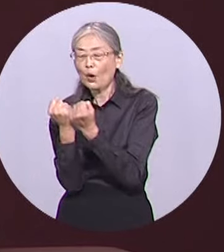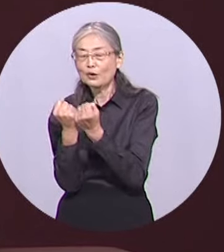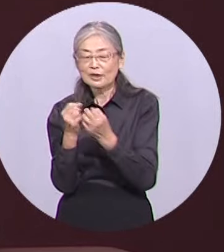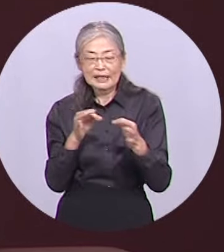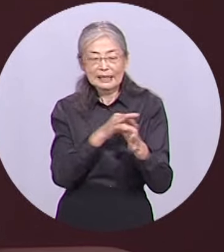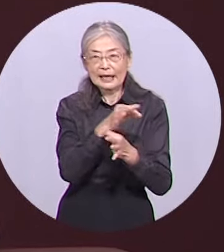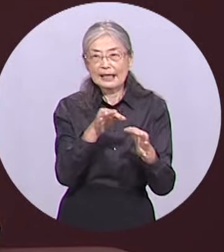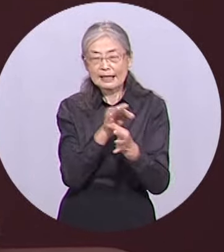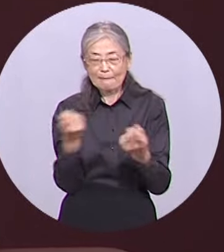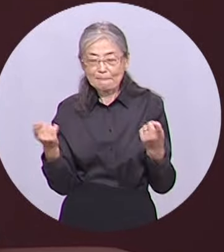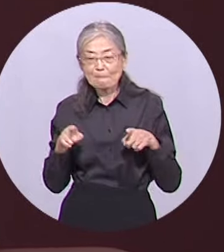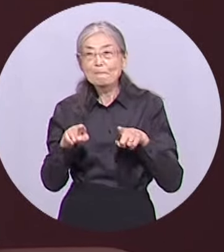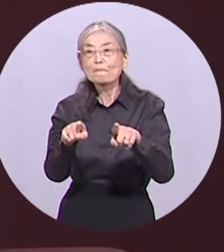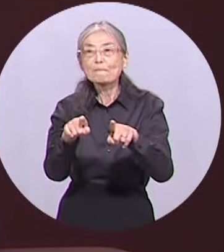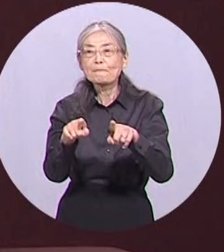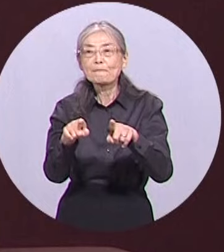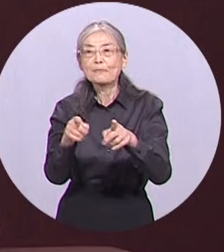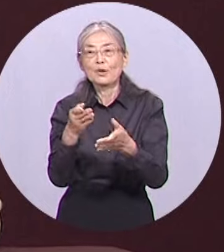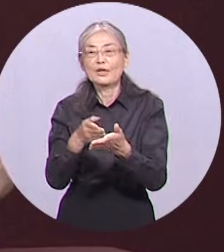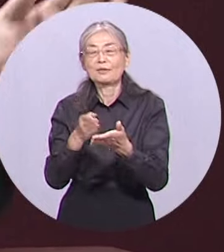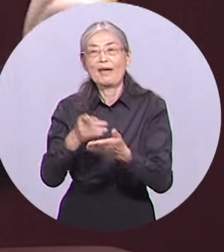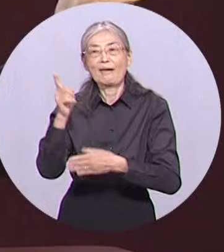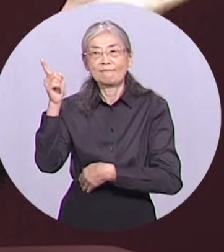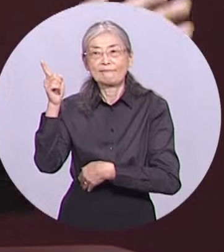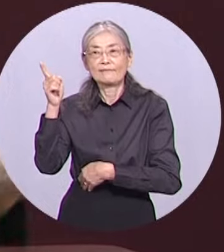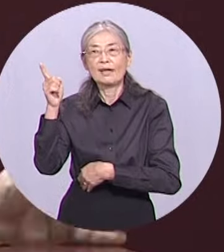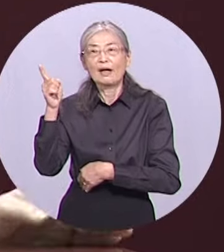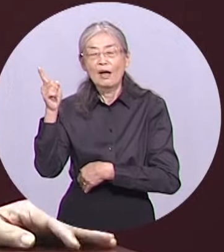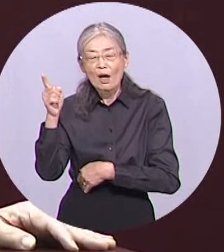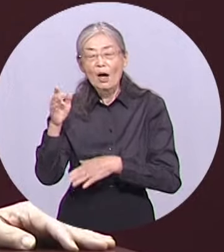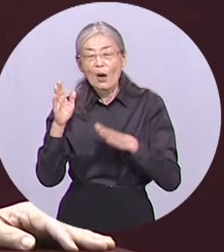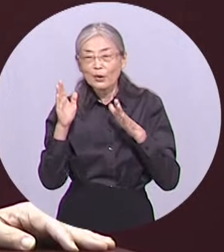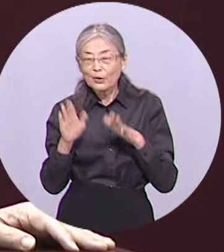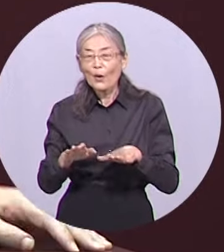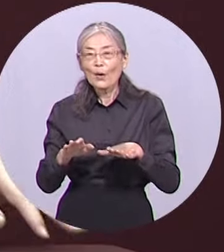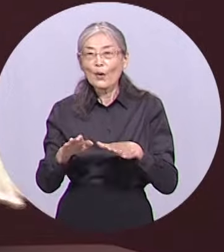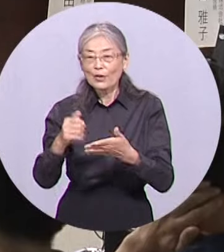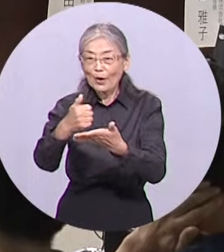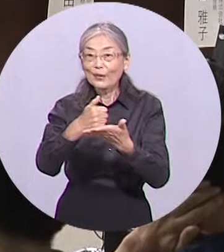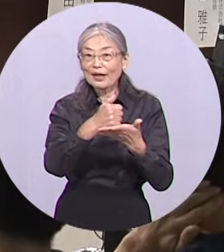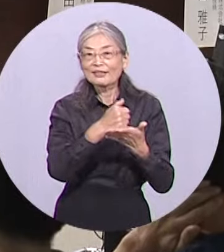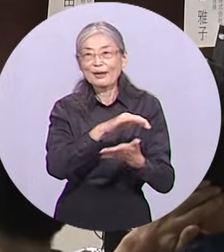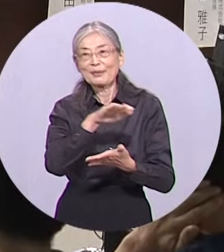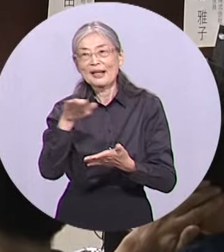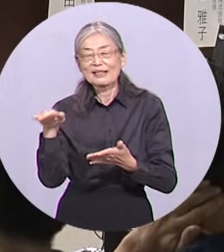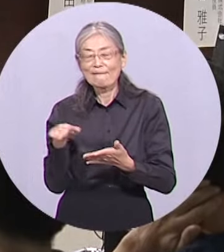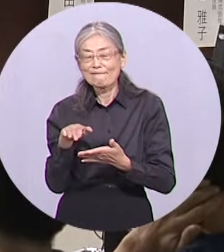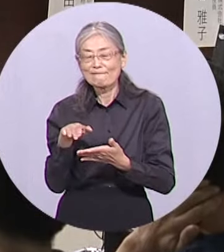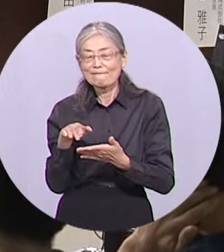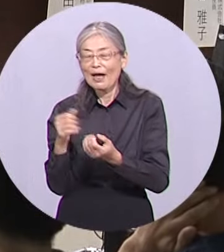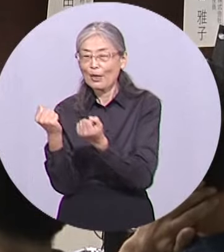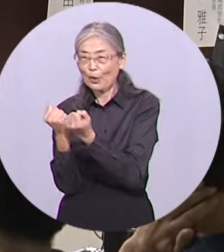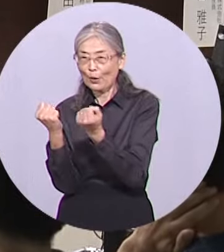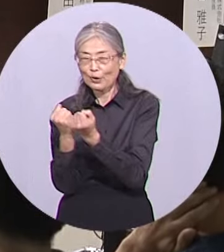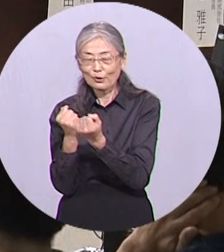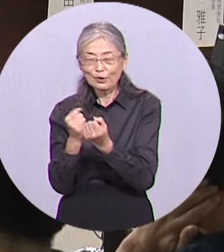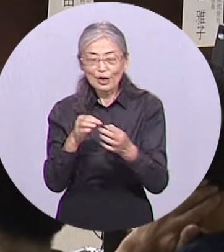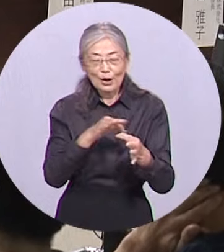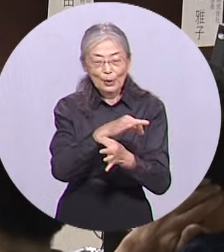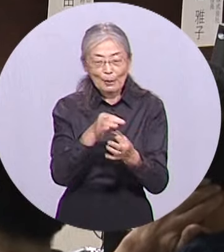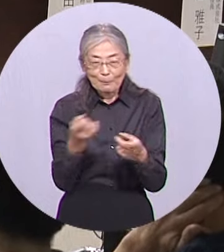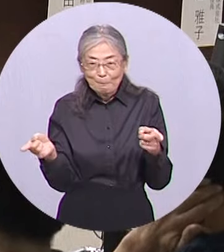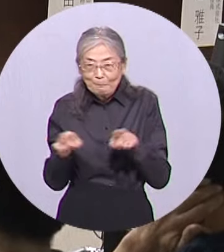させるということをおっしゃってこられましたが、まさに今日来られた企業の方々はその道徳と経済合一説